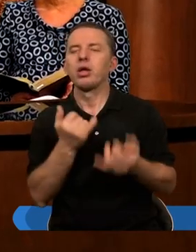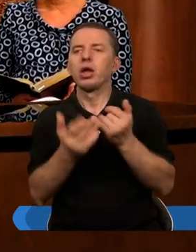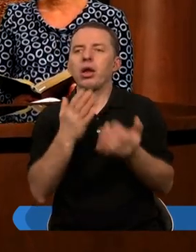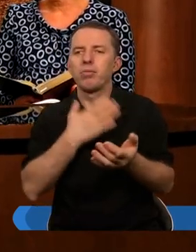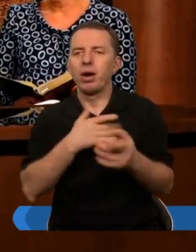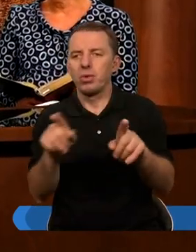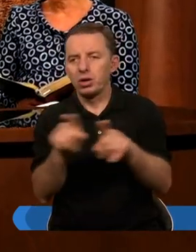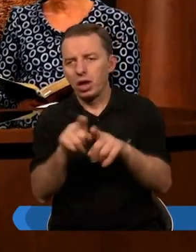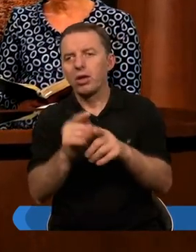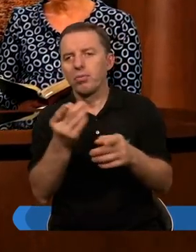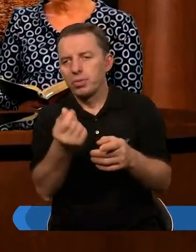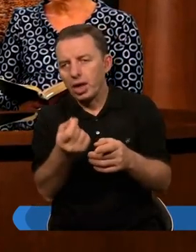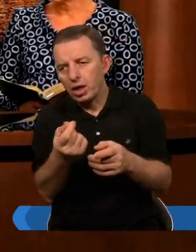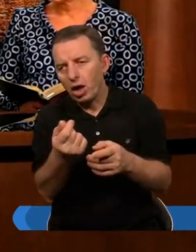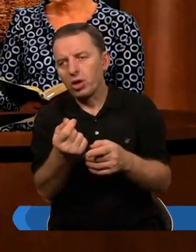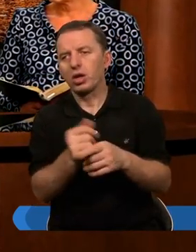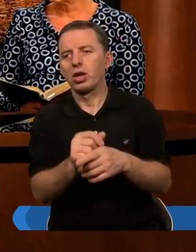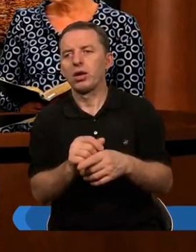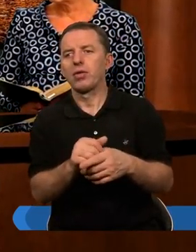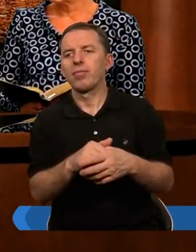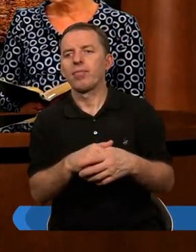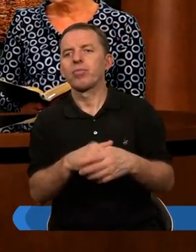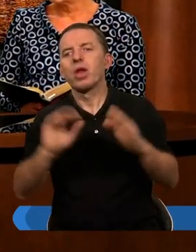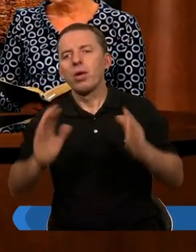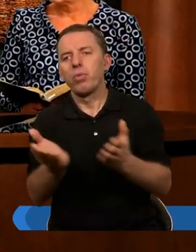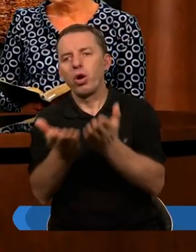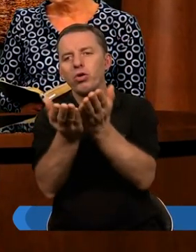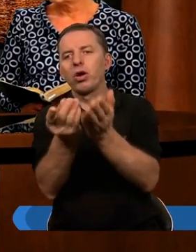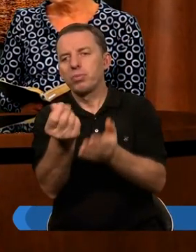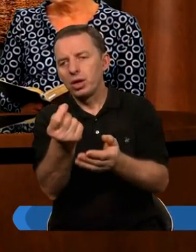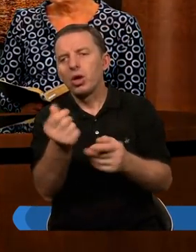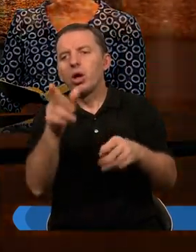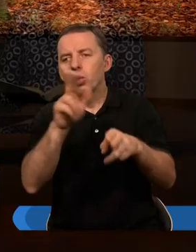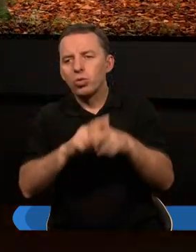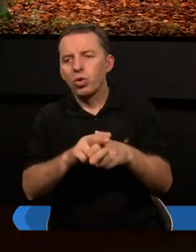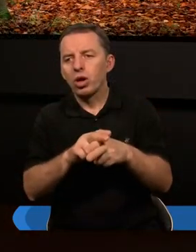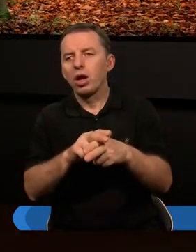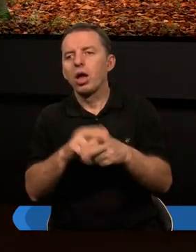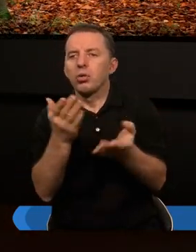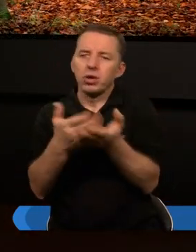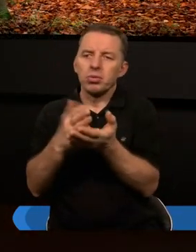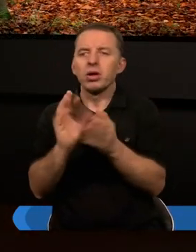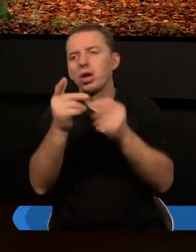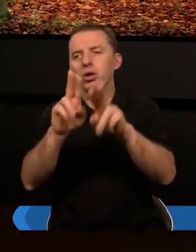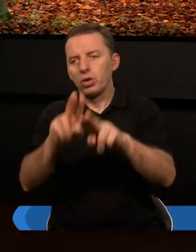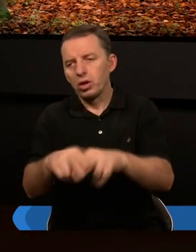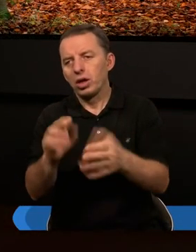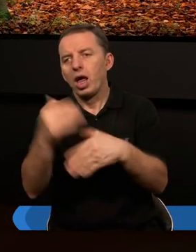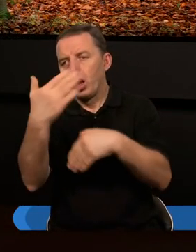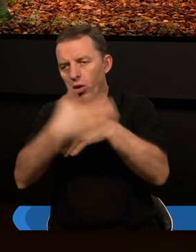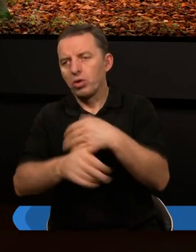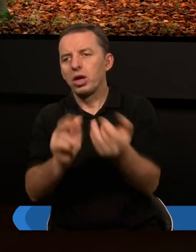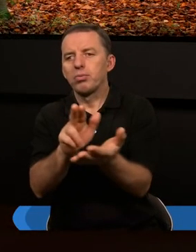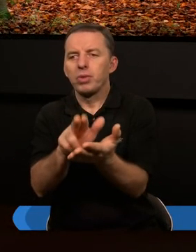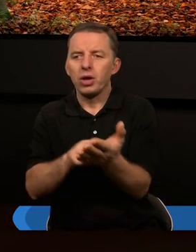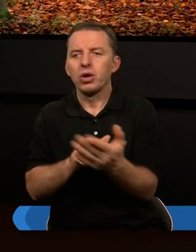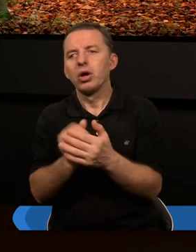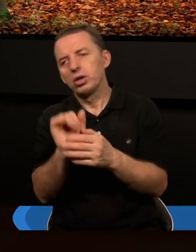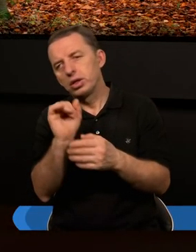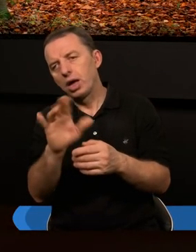mamy też pieniądze, czy my poświęcamy pieniądze te, które nam zbywają, bo nam coś tam zostanie na koniec miesiąca,